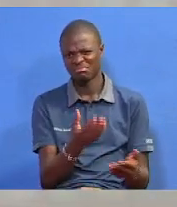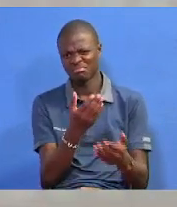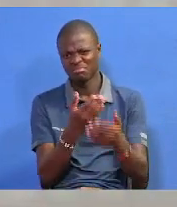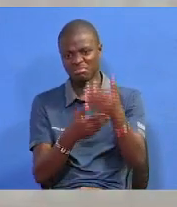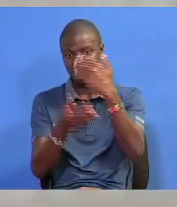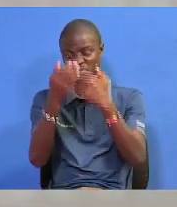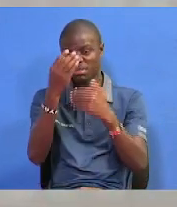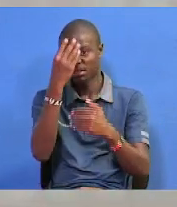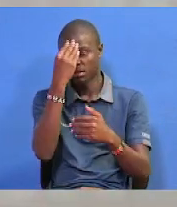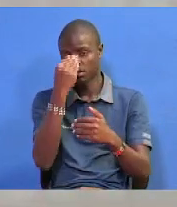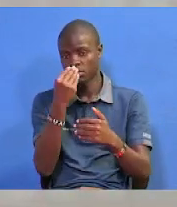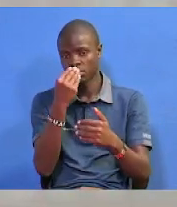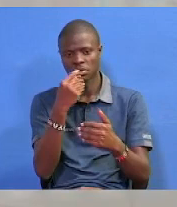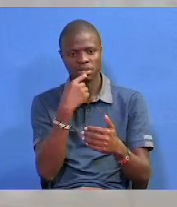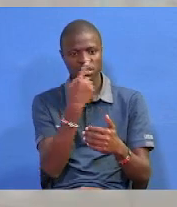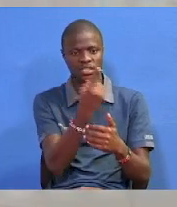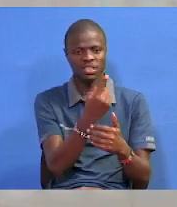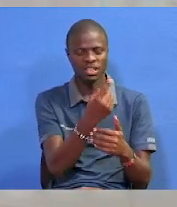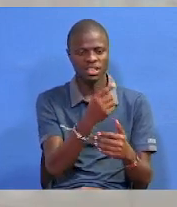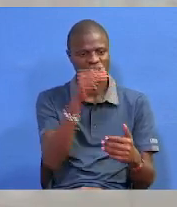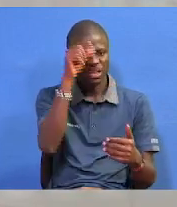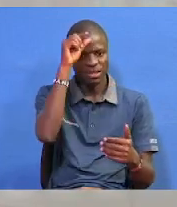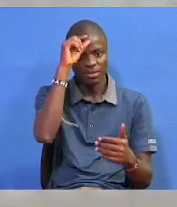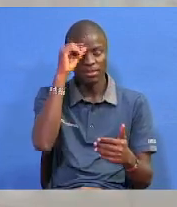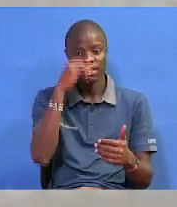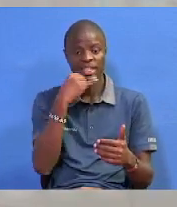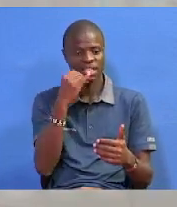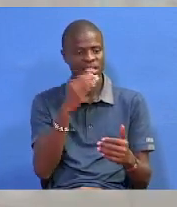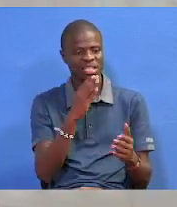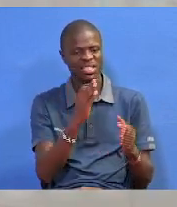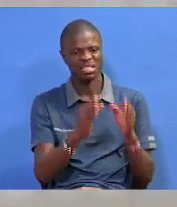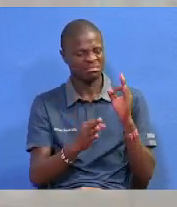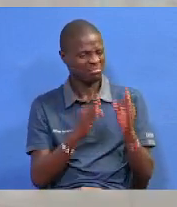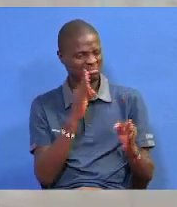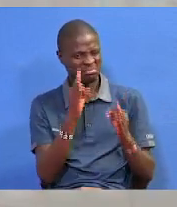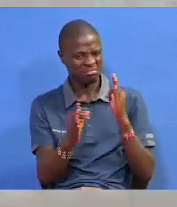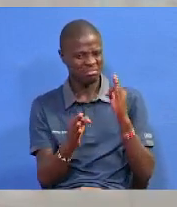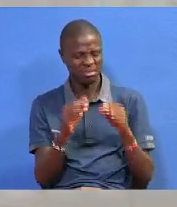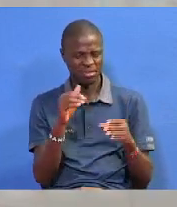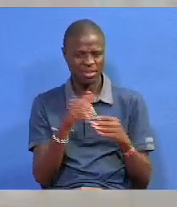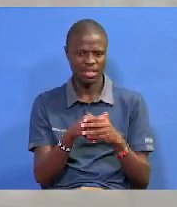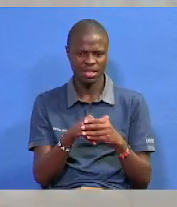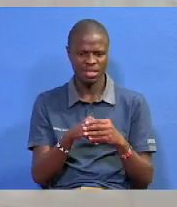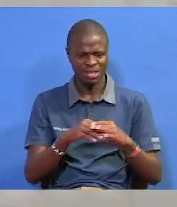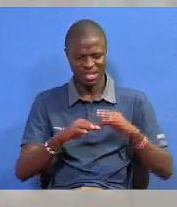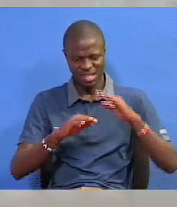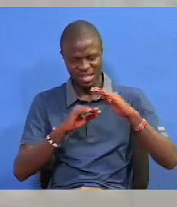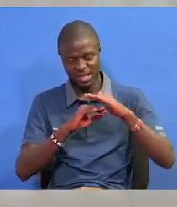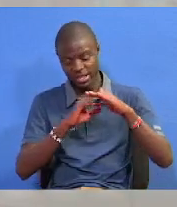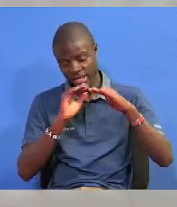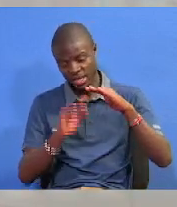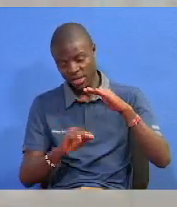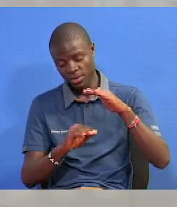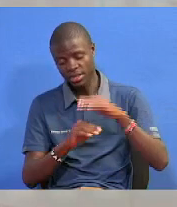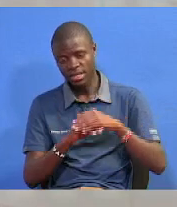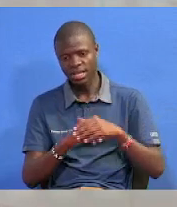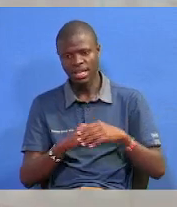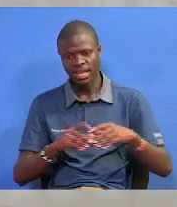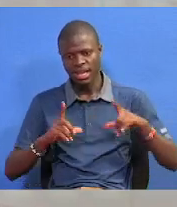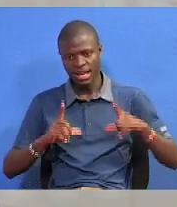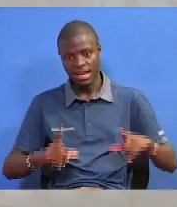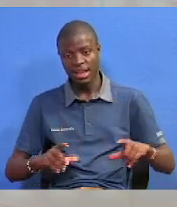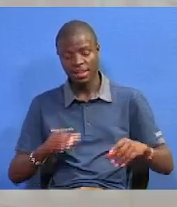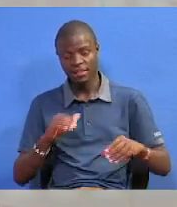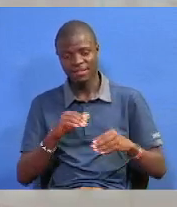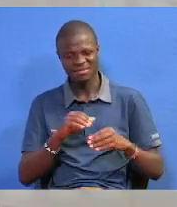Rais William Ruto amesema serikali iko mbioni kupunguza gharama ya maisha hasa bidhaa muhimu na